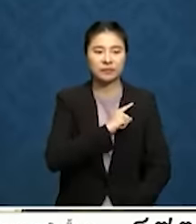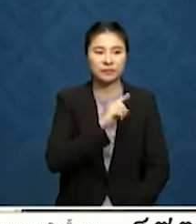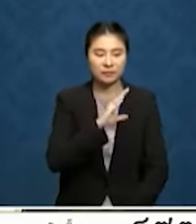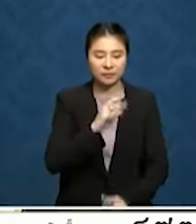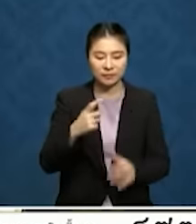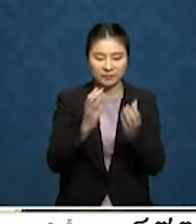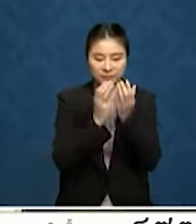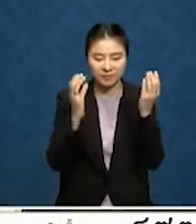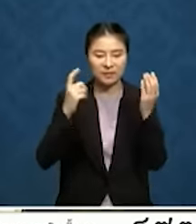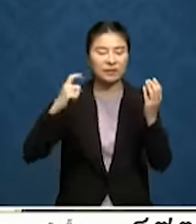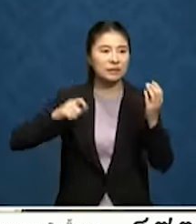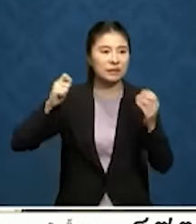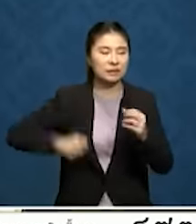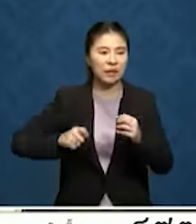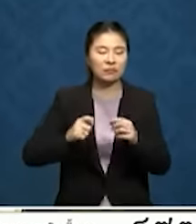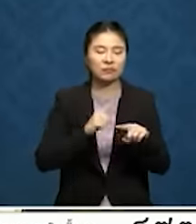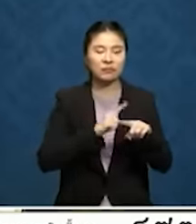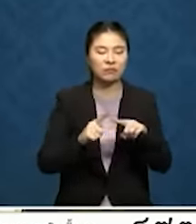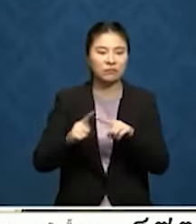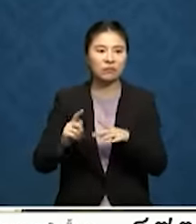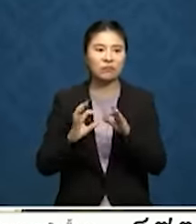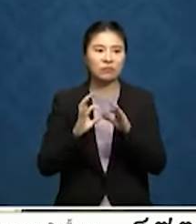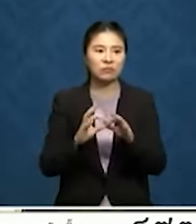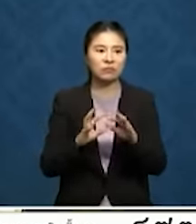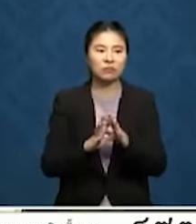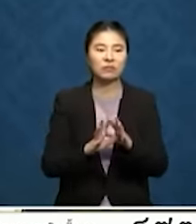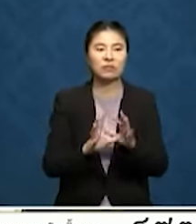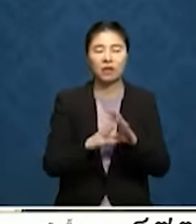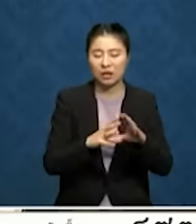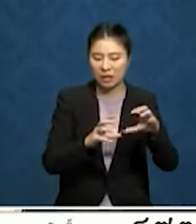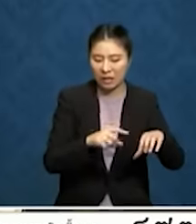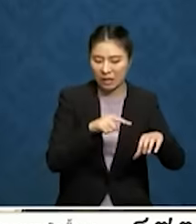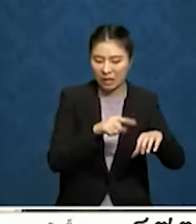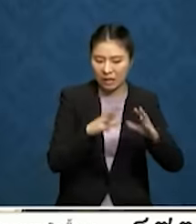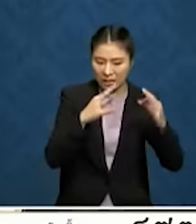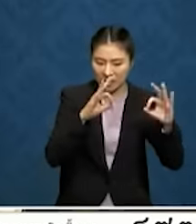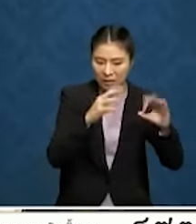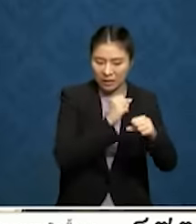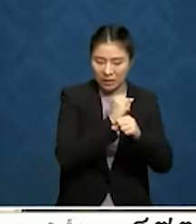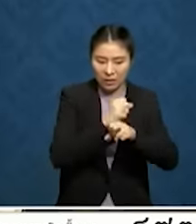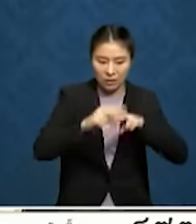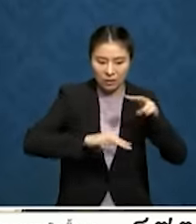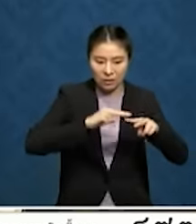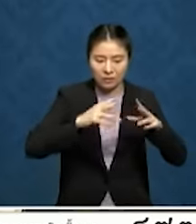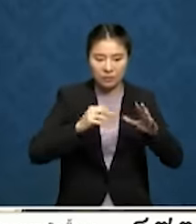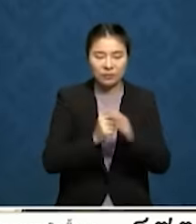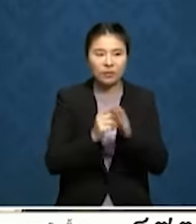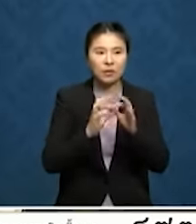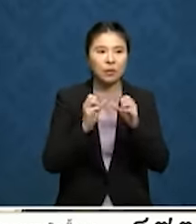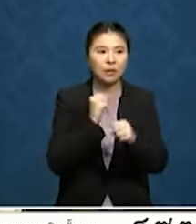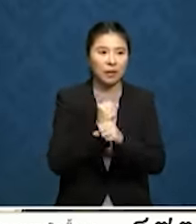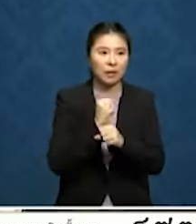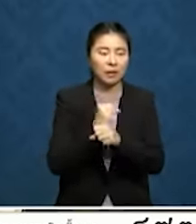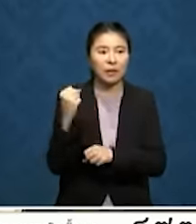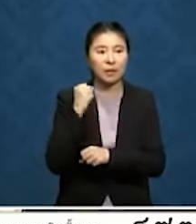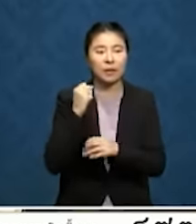ศาลรัฐธรรมนูญและเรื่องอื่นๆองค์กรอิสระอื่นๆที่ทำอย่างไรไม่ให้มีการรุกร้ำเขตแดนอำนาจ